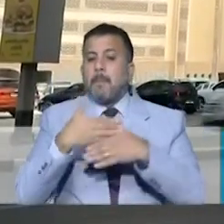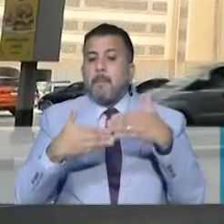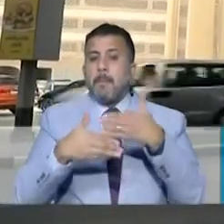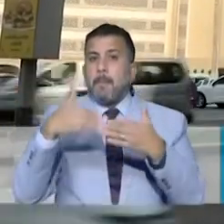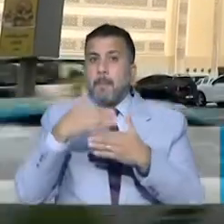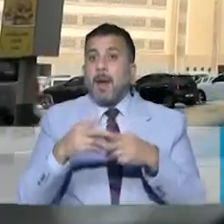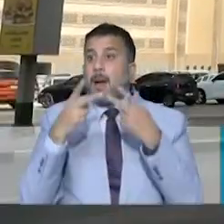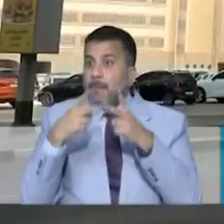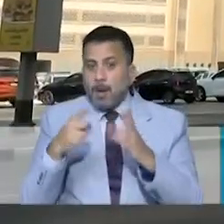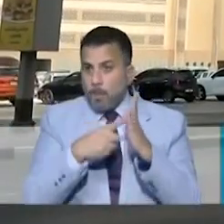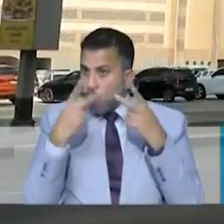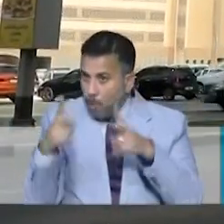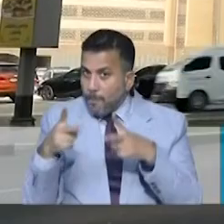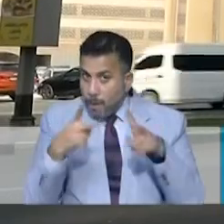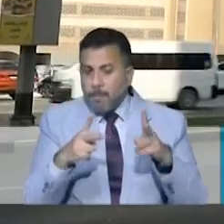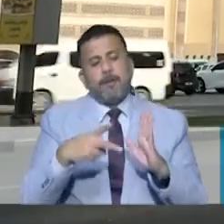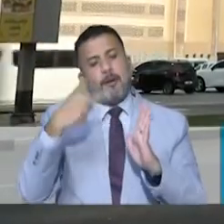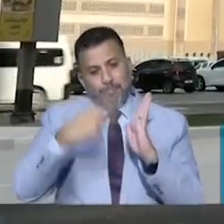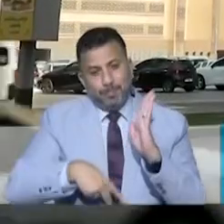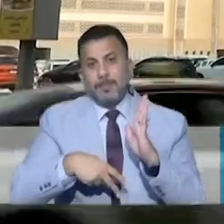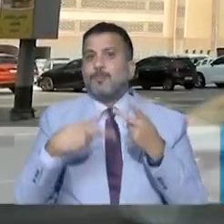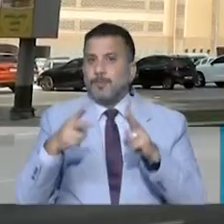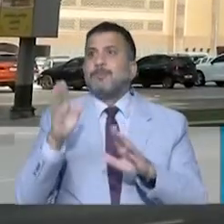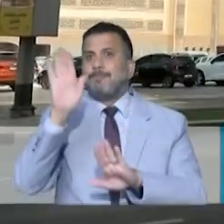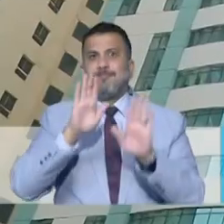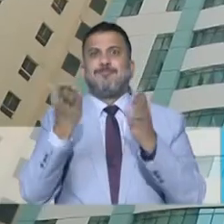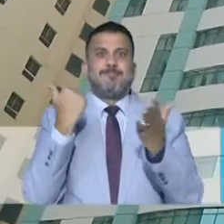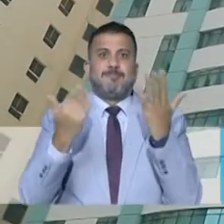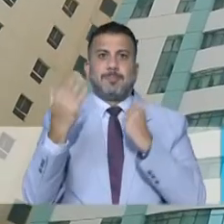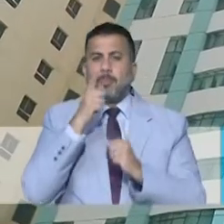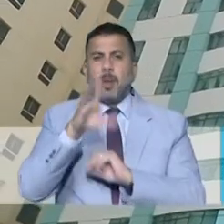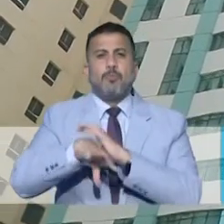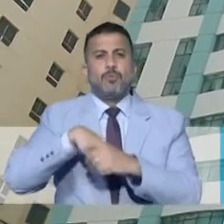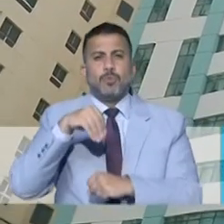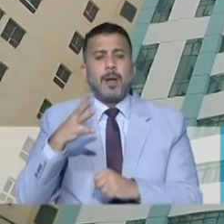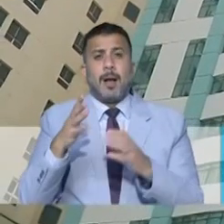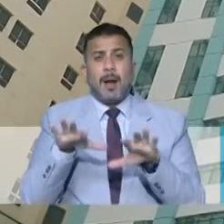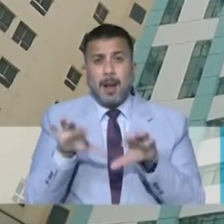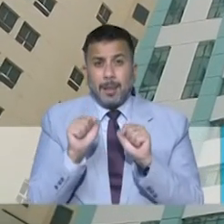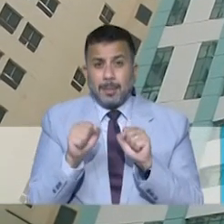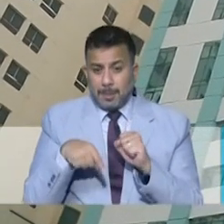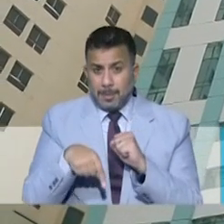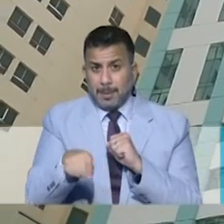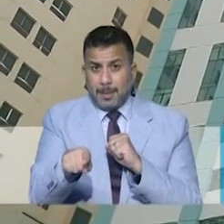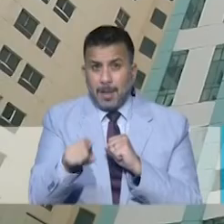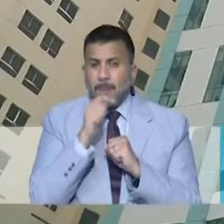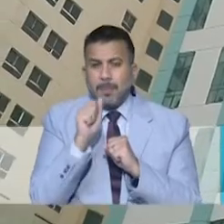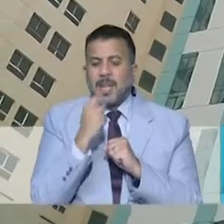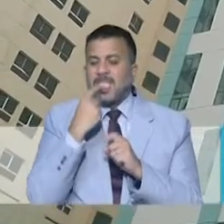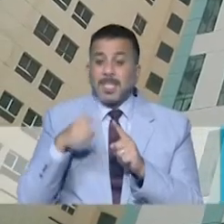قبل الشروع بالتنفيذ هذا ومن المقرر ان يتم الانتهاء من المشروع خلال الربع الاول من العام